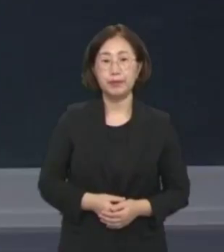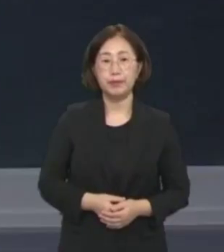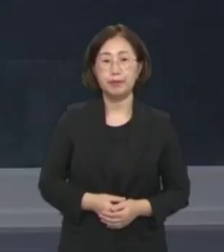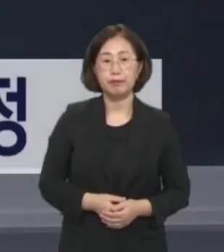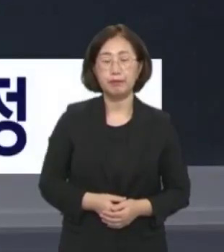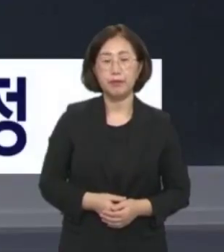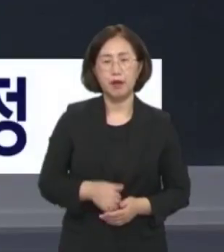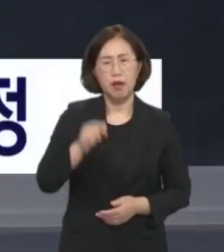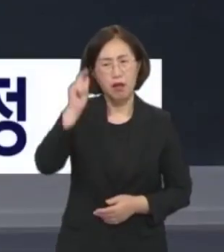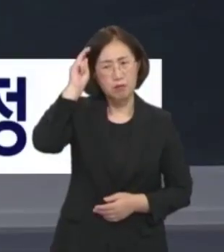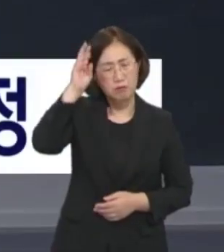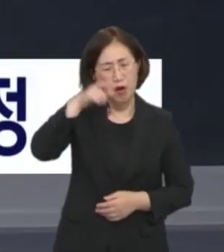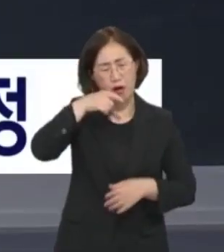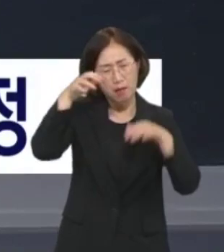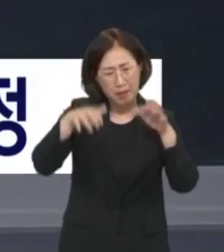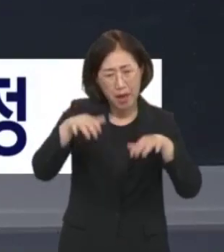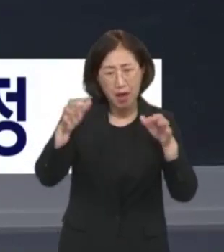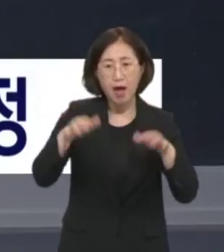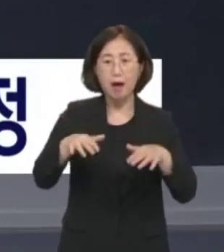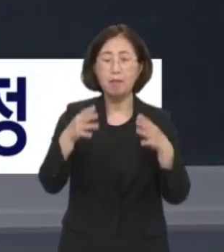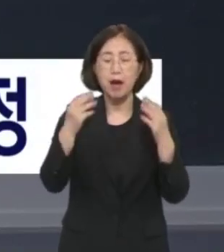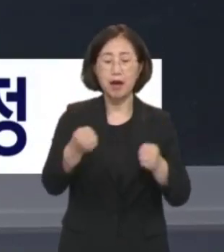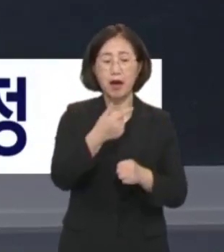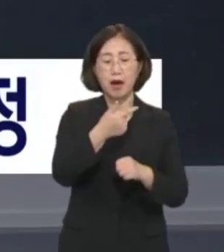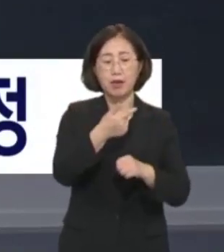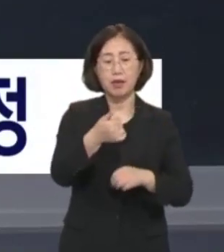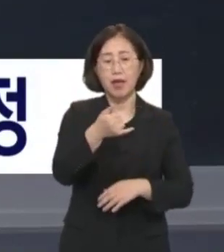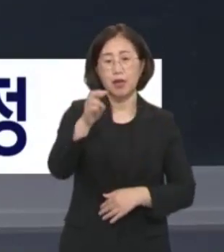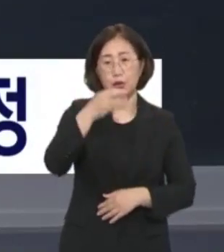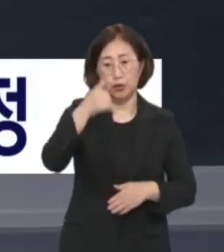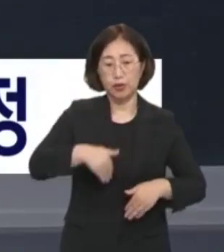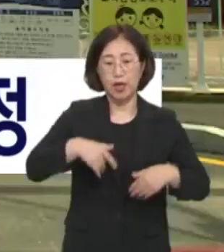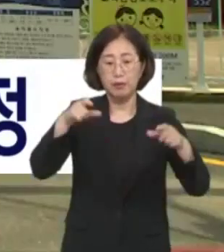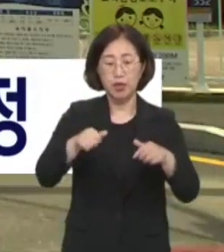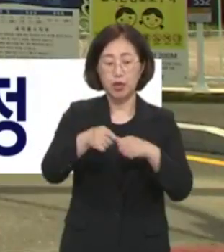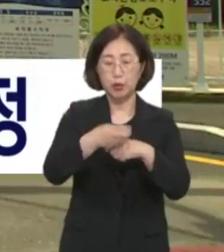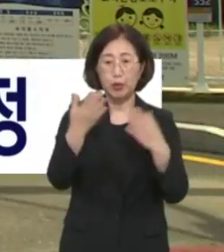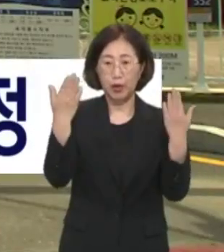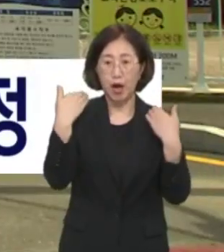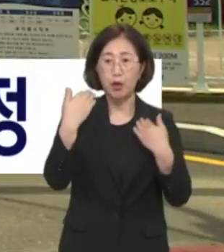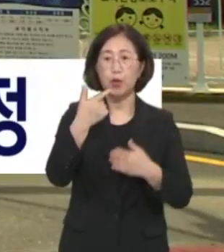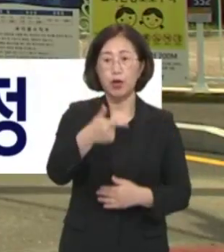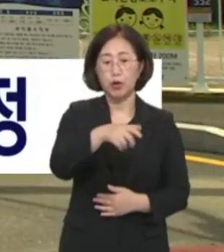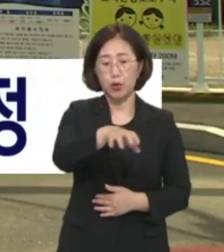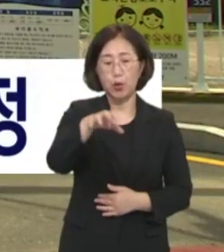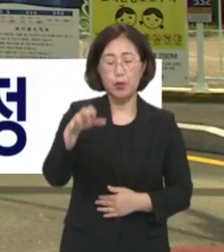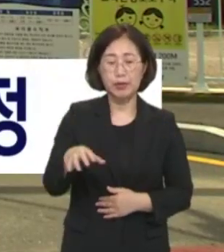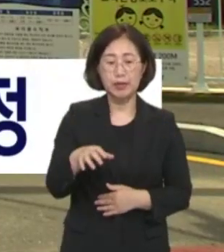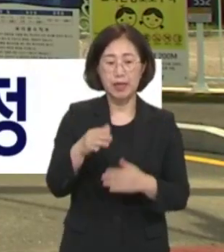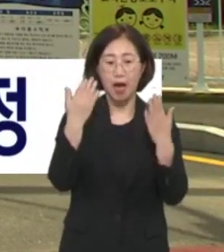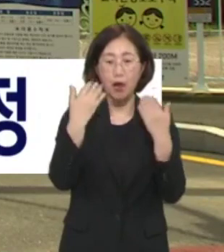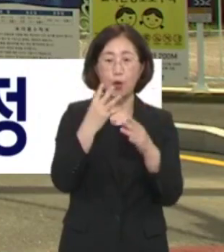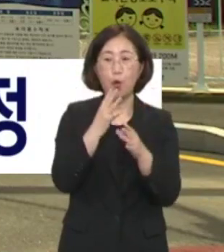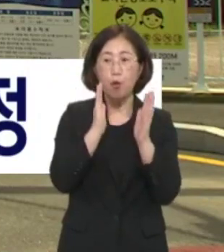연일 많은 비가 계속된 가운데 세종과 충남 지역 유치원과 초등학교 6곳이 학사 일정을